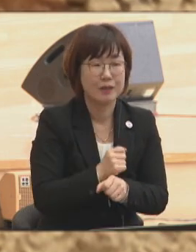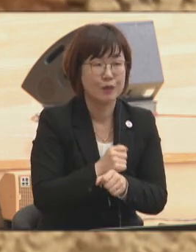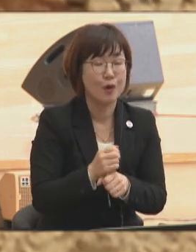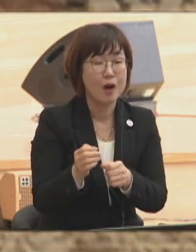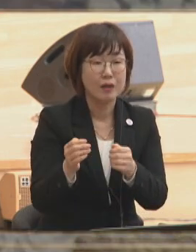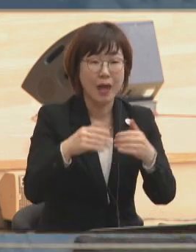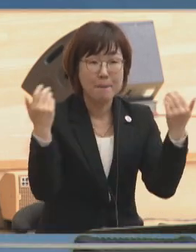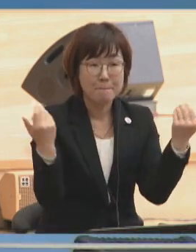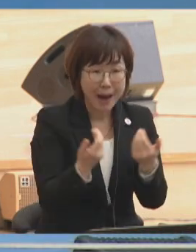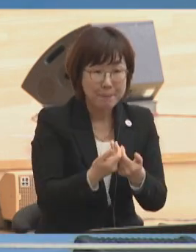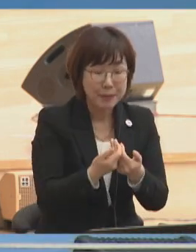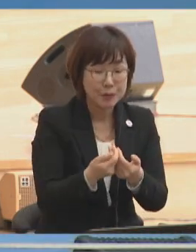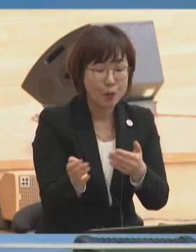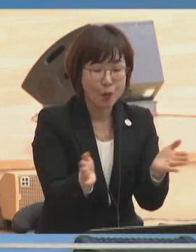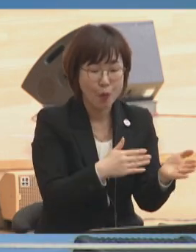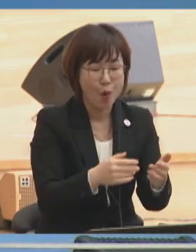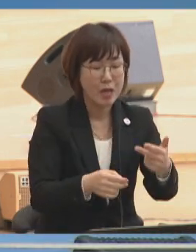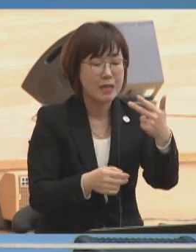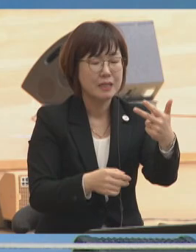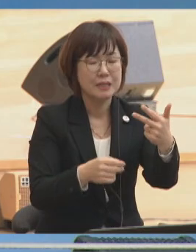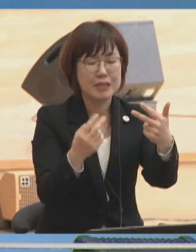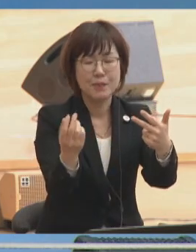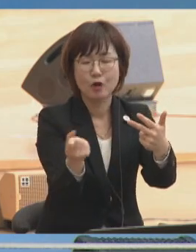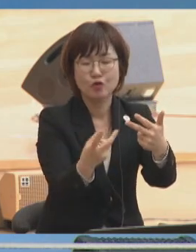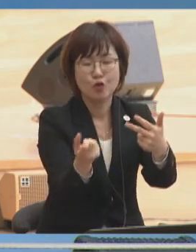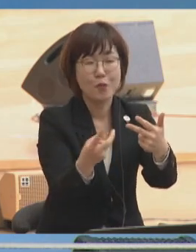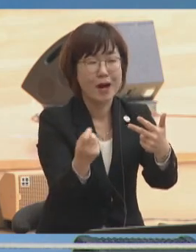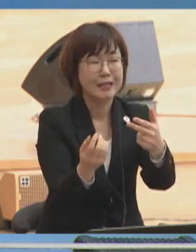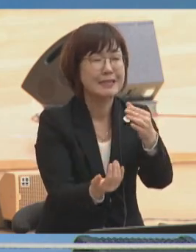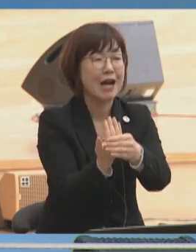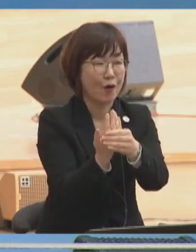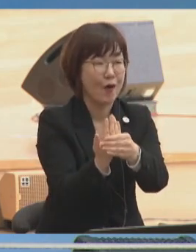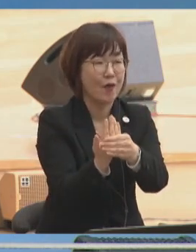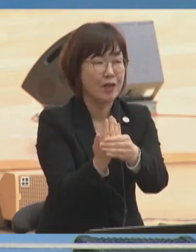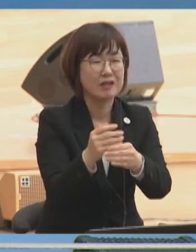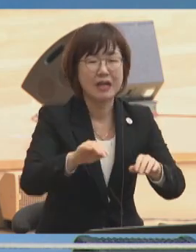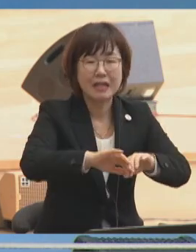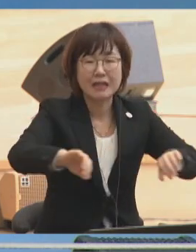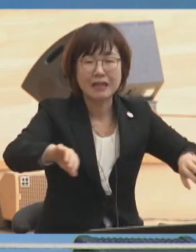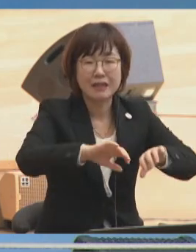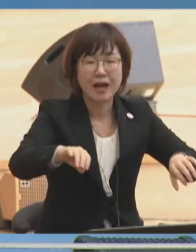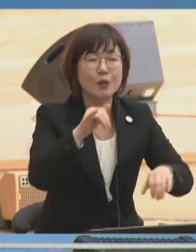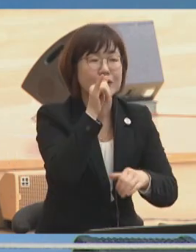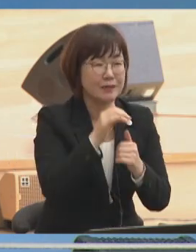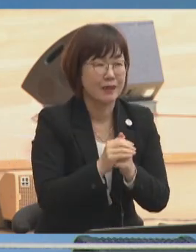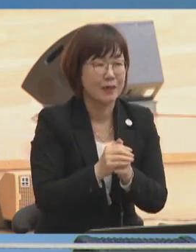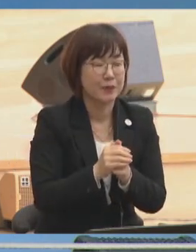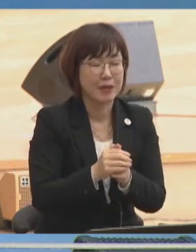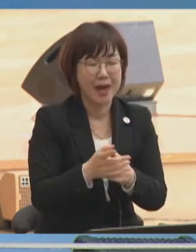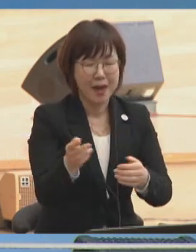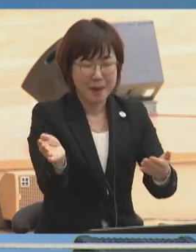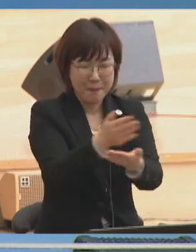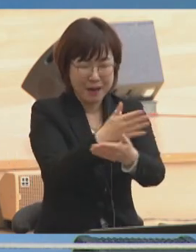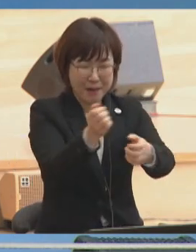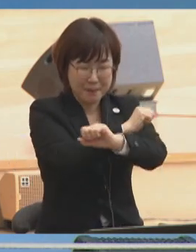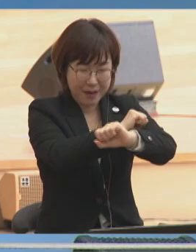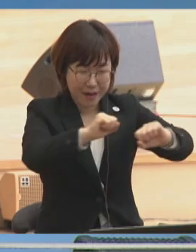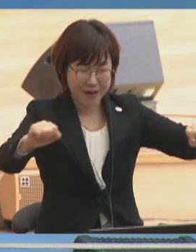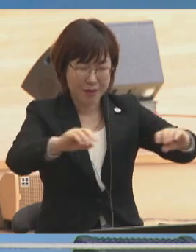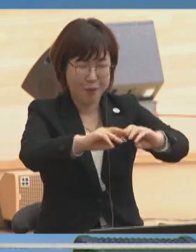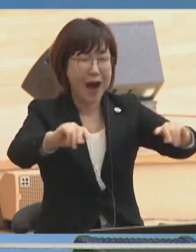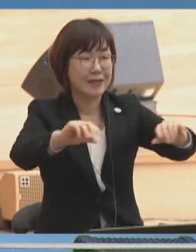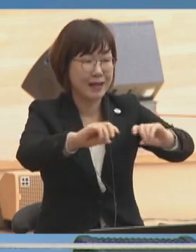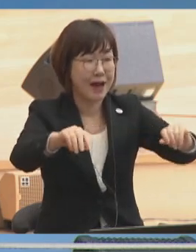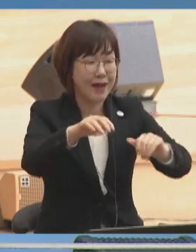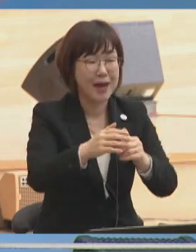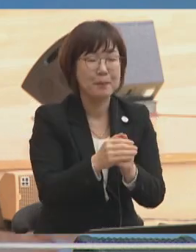반면 칠병 두어 마리 사건 그 현장은 따로 있습니다. 따로 있어요. 허벌판이에요. 그 벌판에 보면 이제 뭐